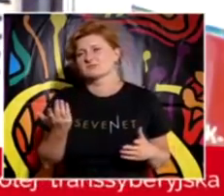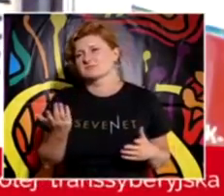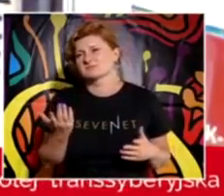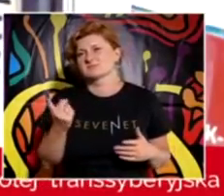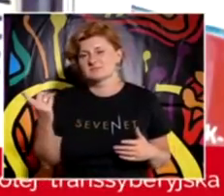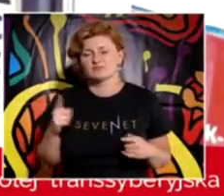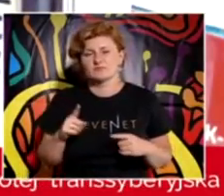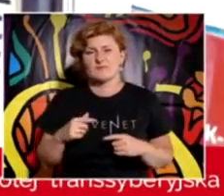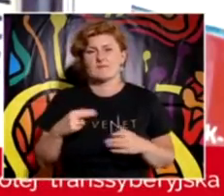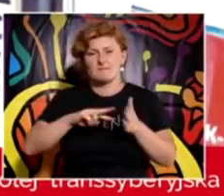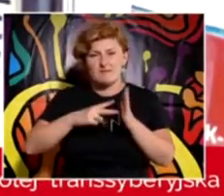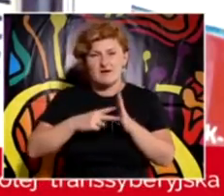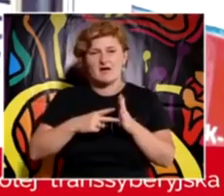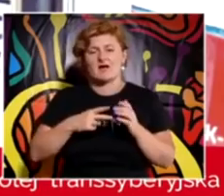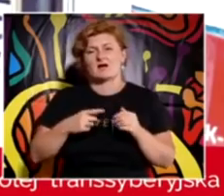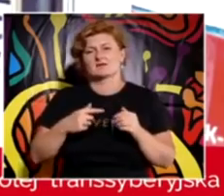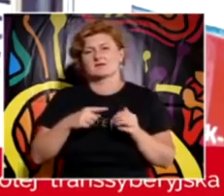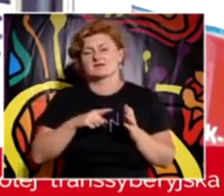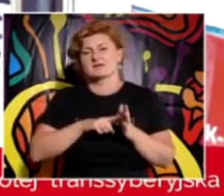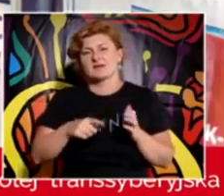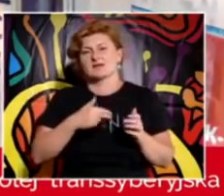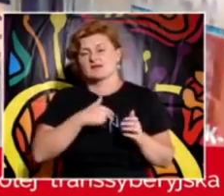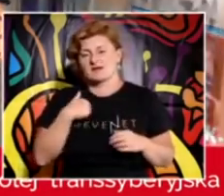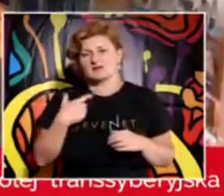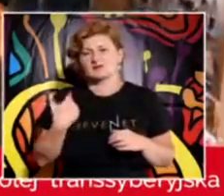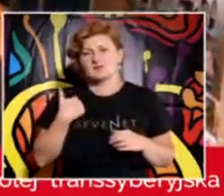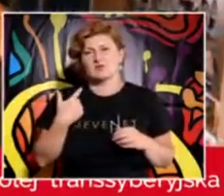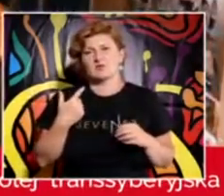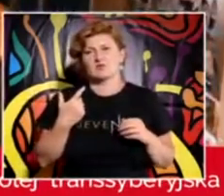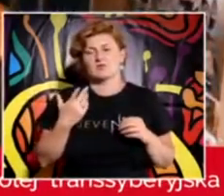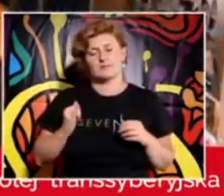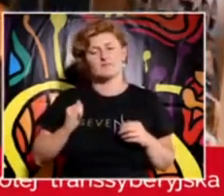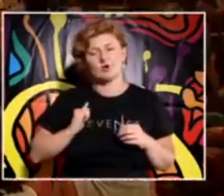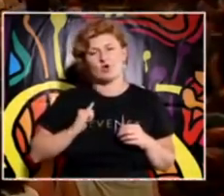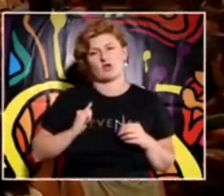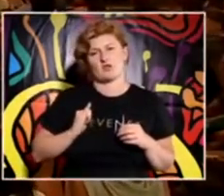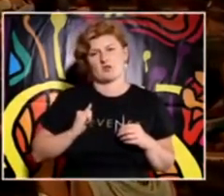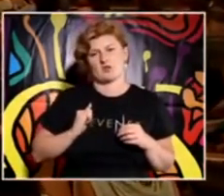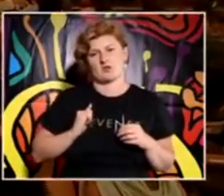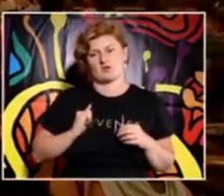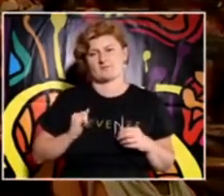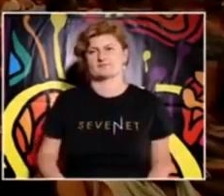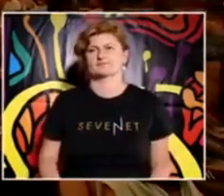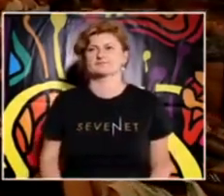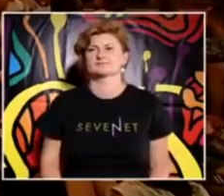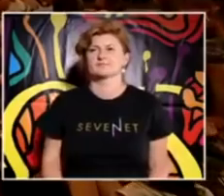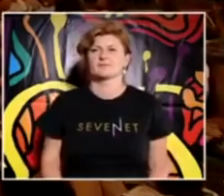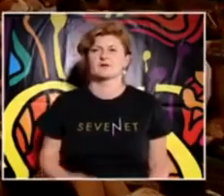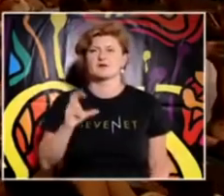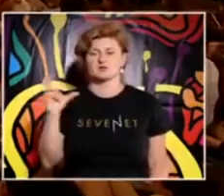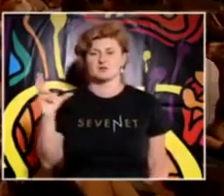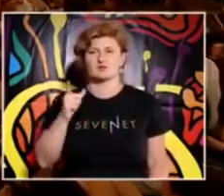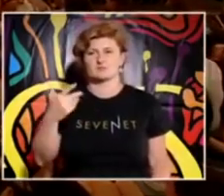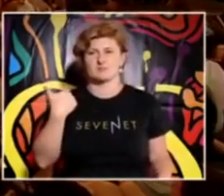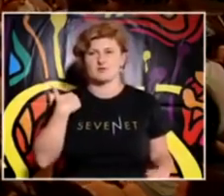plan był dla nas takim komfortowym kocykiem, że po prostu wiedzieliśmy, że wszystko będzie dobrze. A mieliście taki komfort, że umawiacie się z